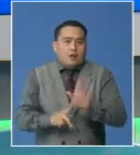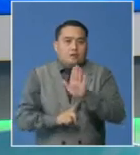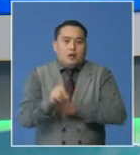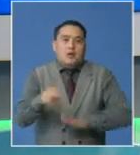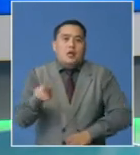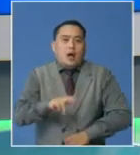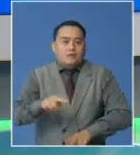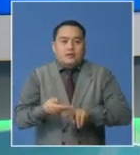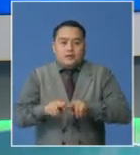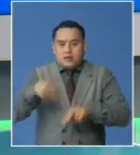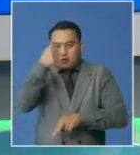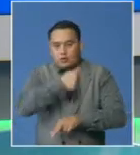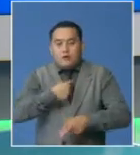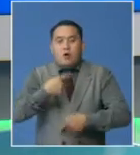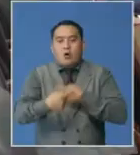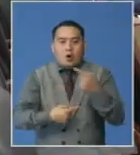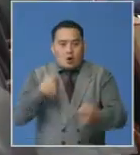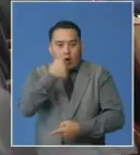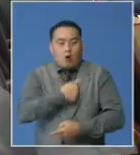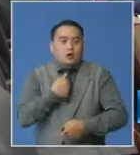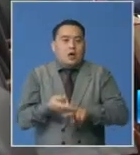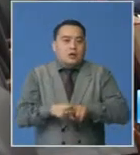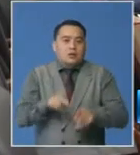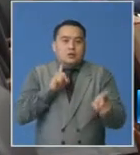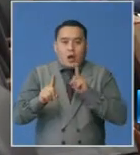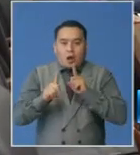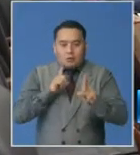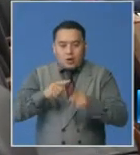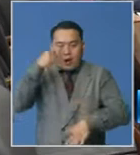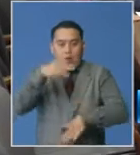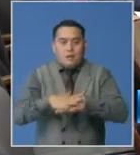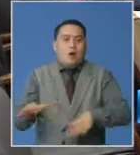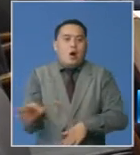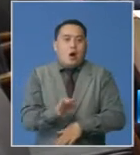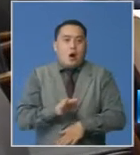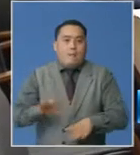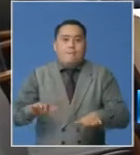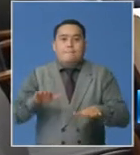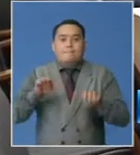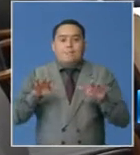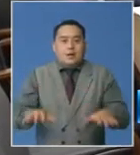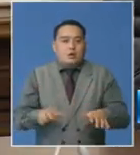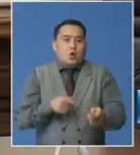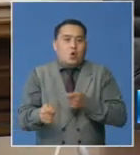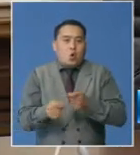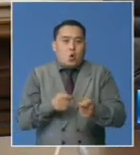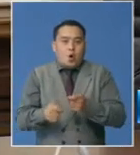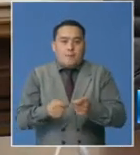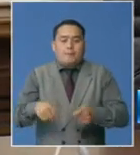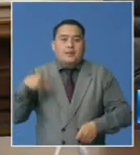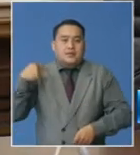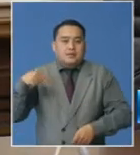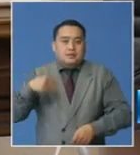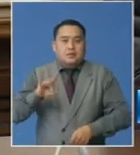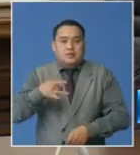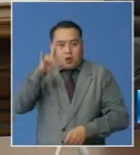января следующего года. Такие данные озвучены в ходе селекторного совещания акимов области под председательством руководителя администрации